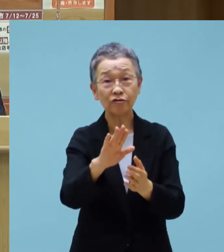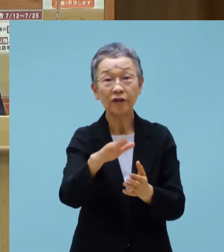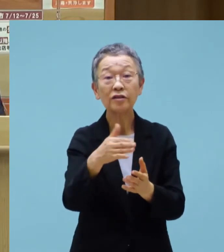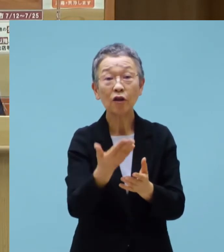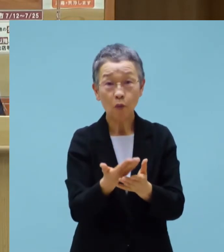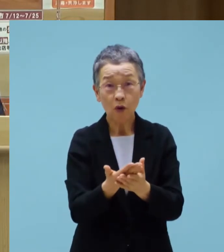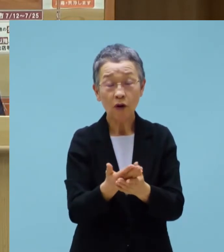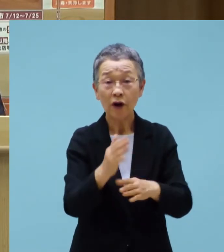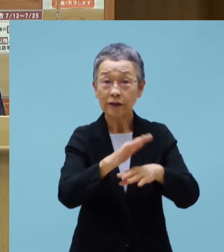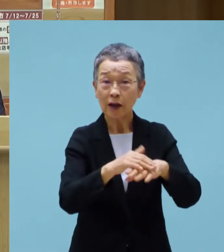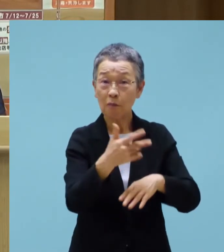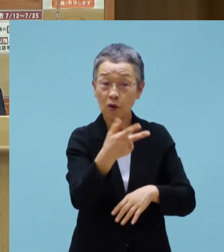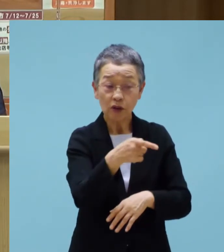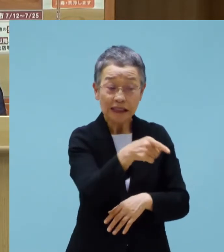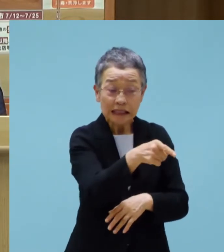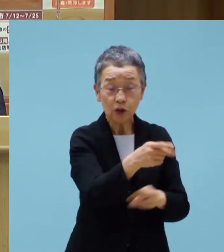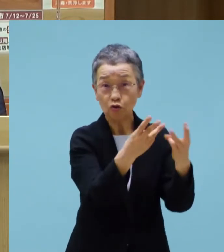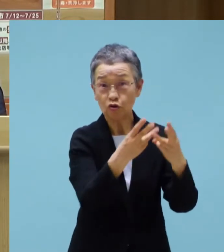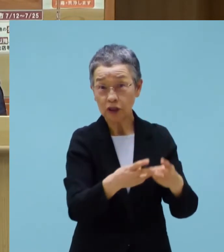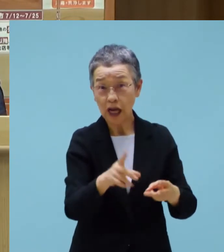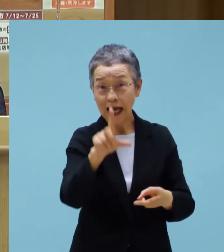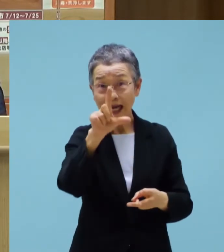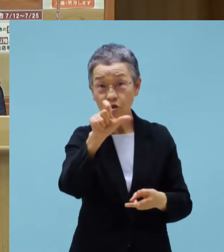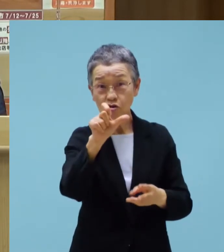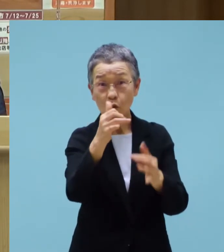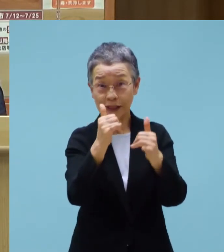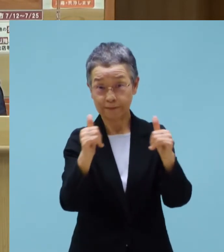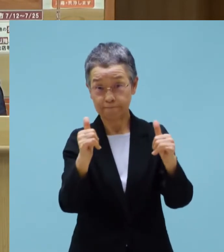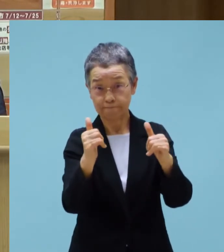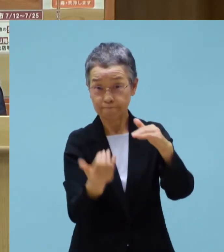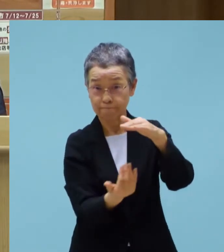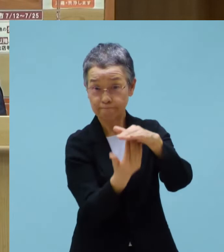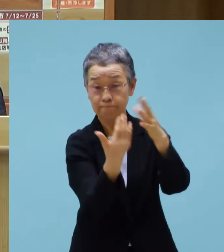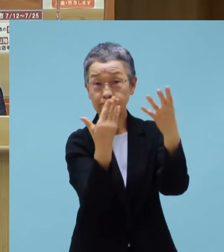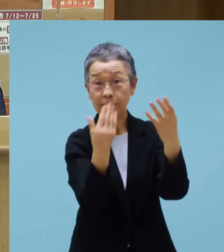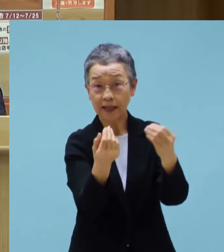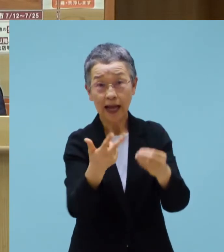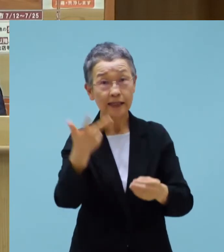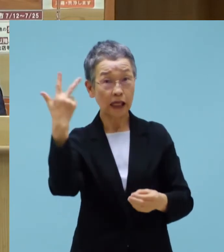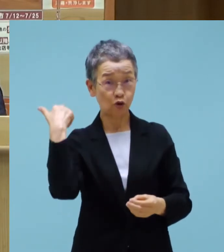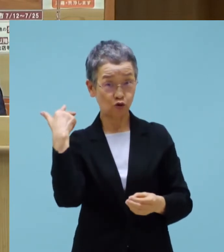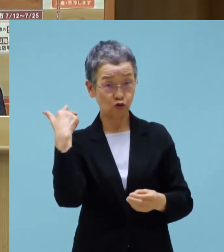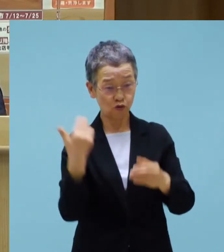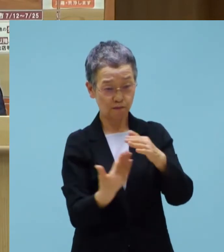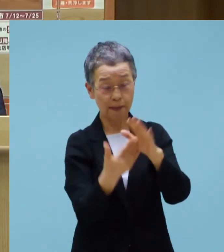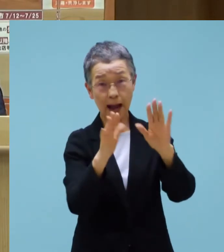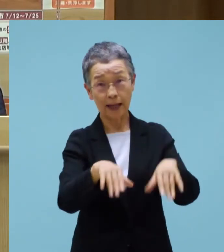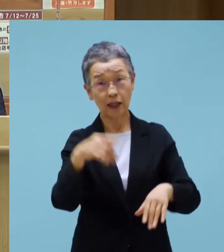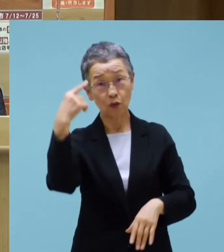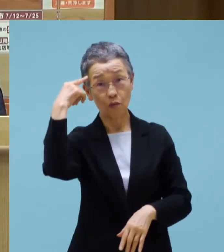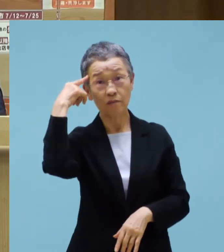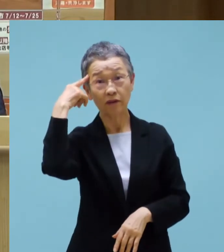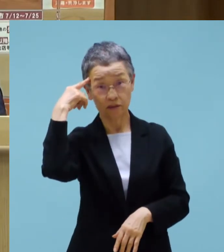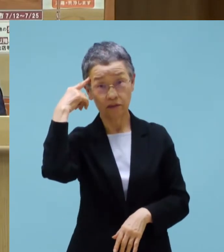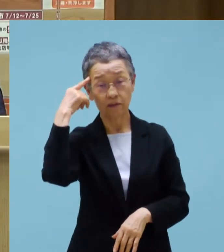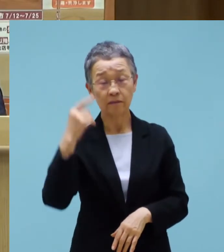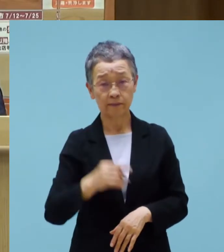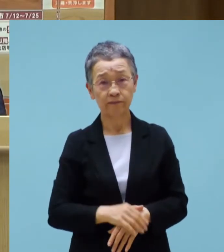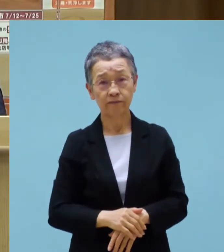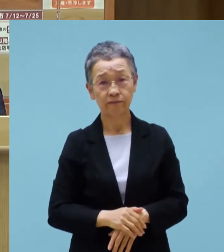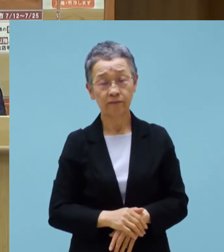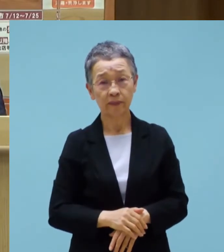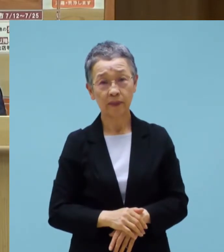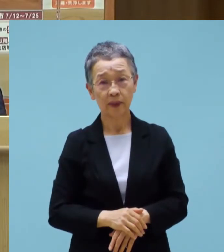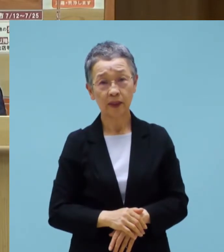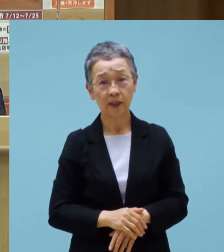幌市の数字が15人に、達したのは先週達してたと思うんですけれども、 はい はい、その例えば機